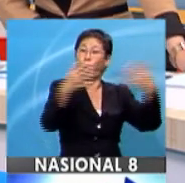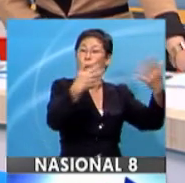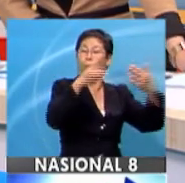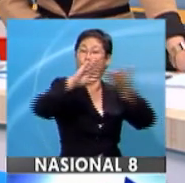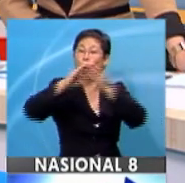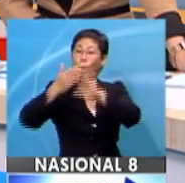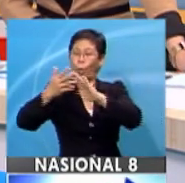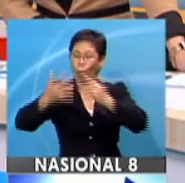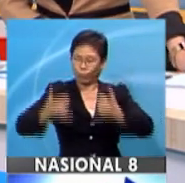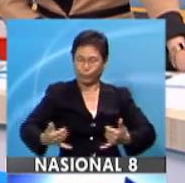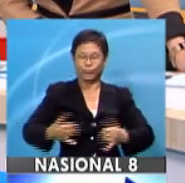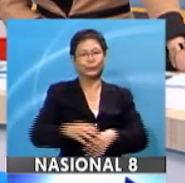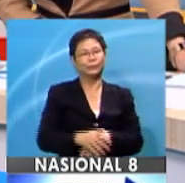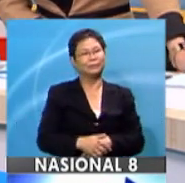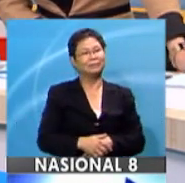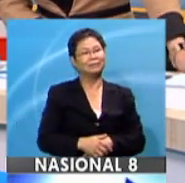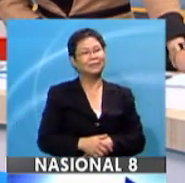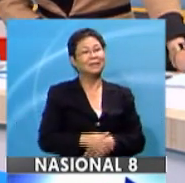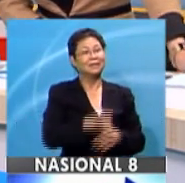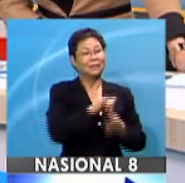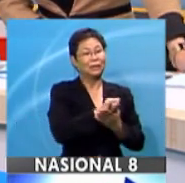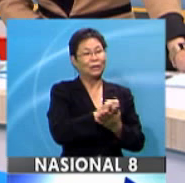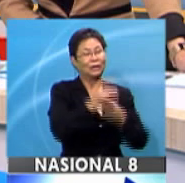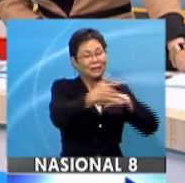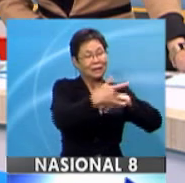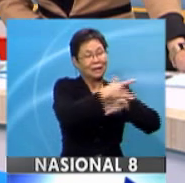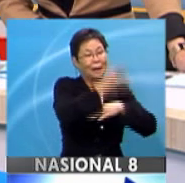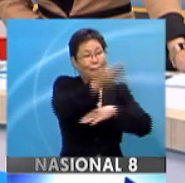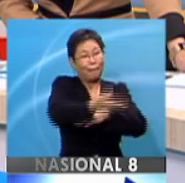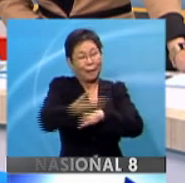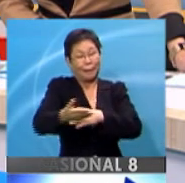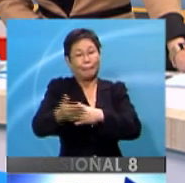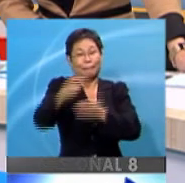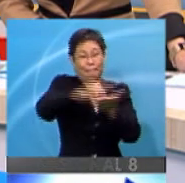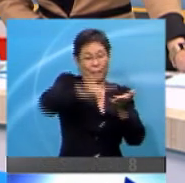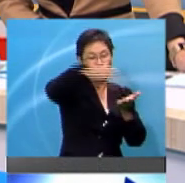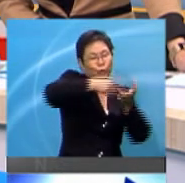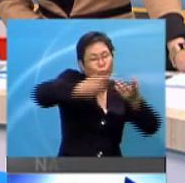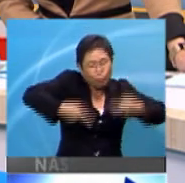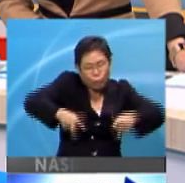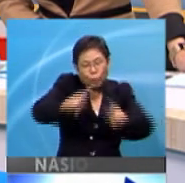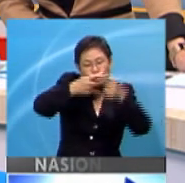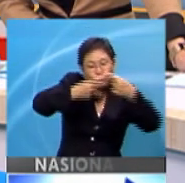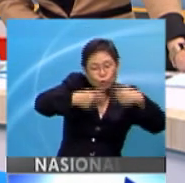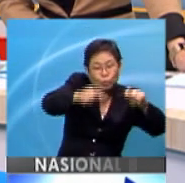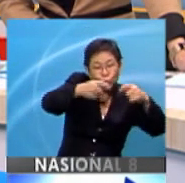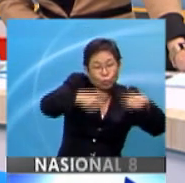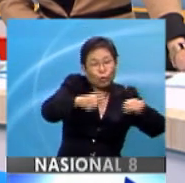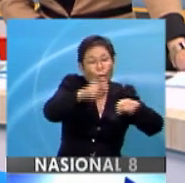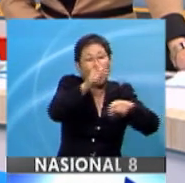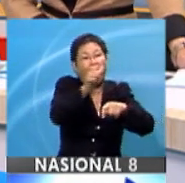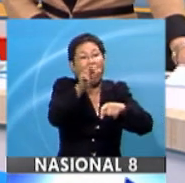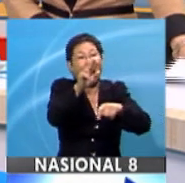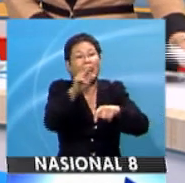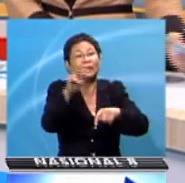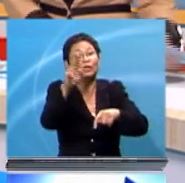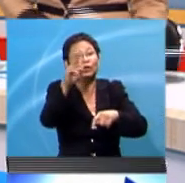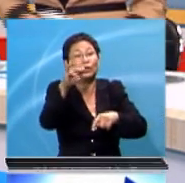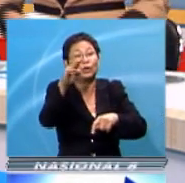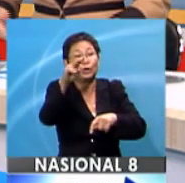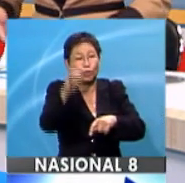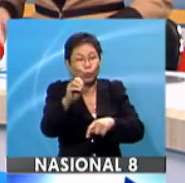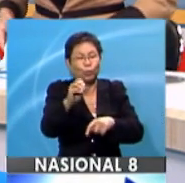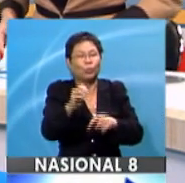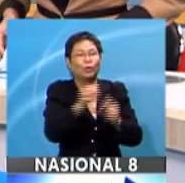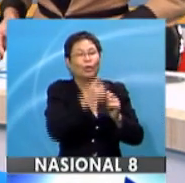komuniti masa kini. Dan segmen info teknologi dan gadget minggu ini berpeluang mencuba sendiri konsep Arduino ini. Kita bersama dengan Delila